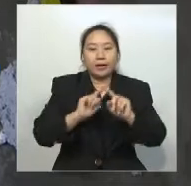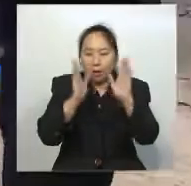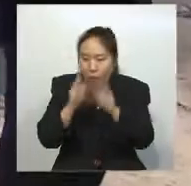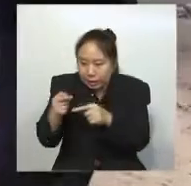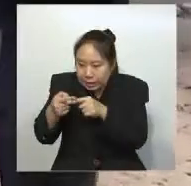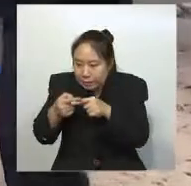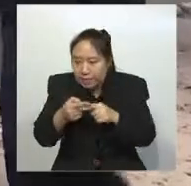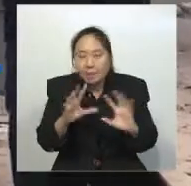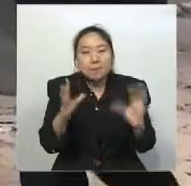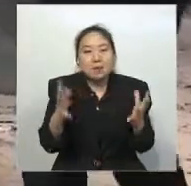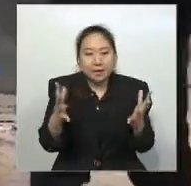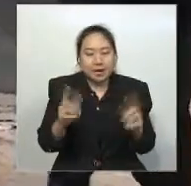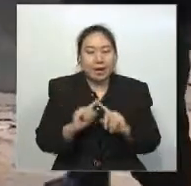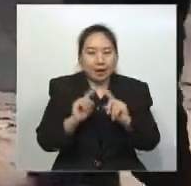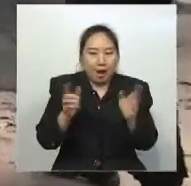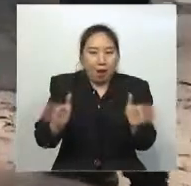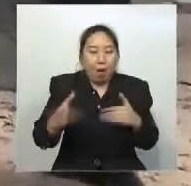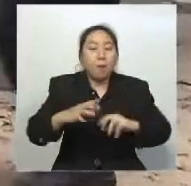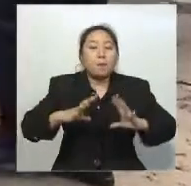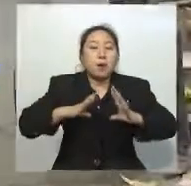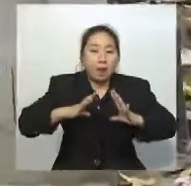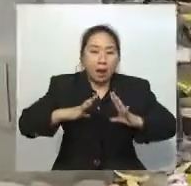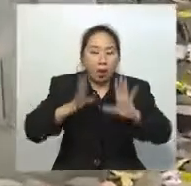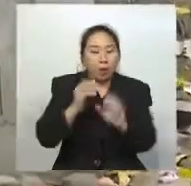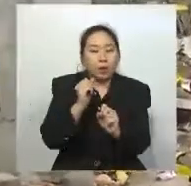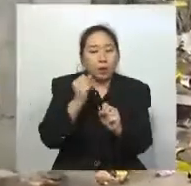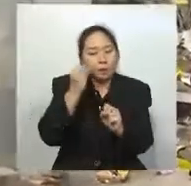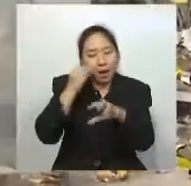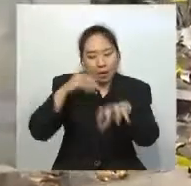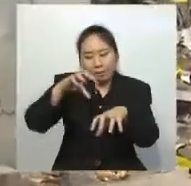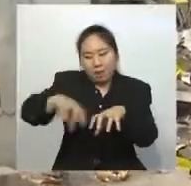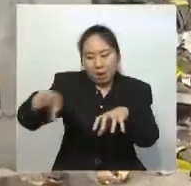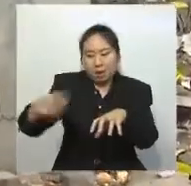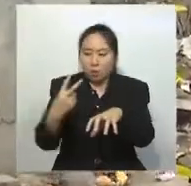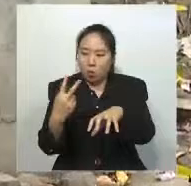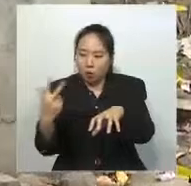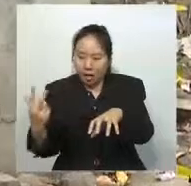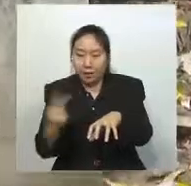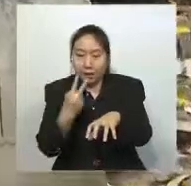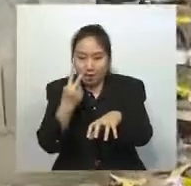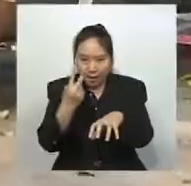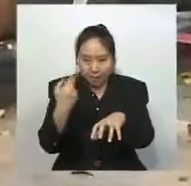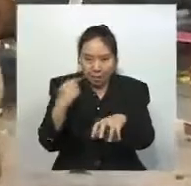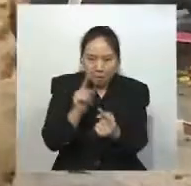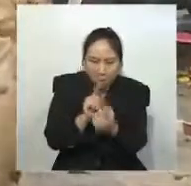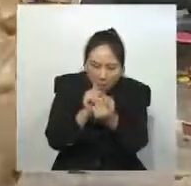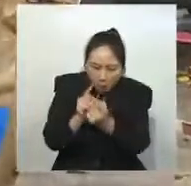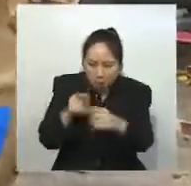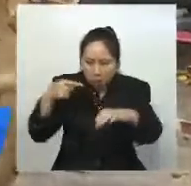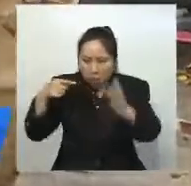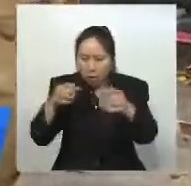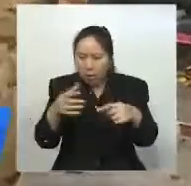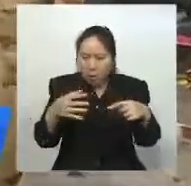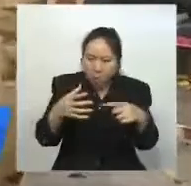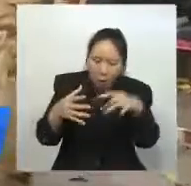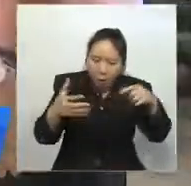ครได้รับบาดเจ็บแต่ว่าภายในห้องพักของเจ้าหน้าที่ 2-3 หลังเนี่ยก็ไปตรวจและไปพบร่องรอยกระสุนรวมถึงสิ่ง